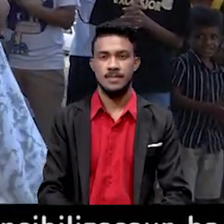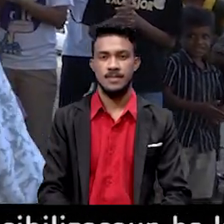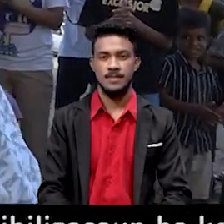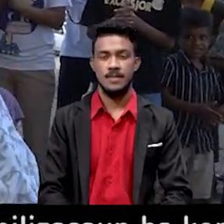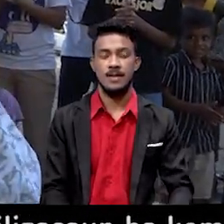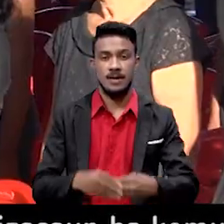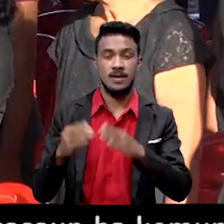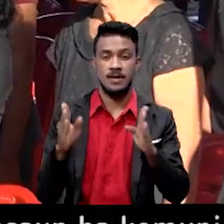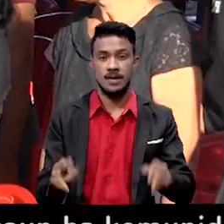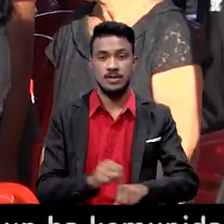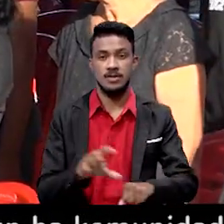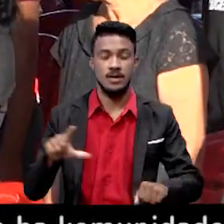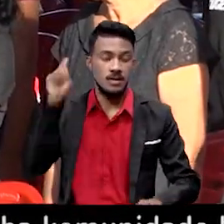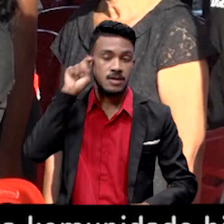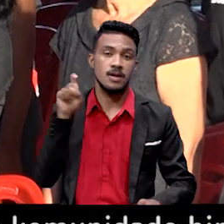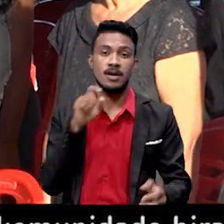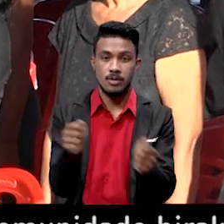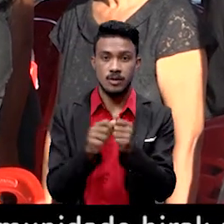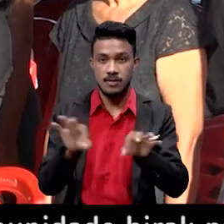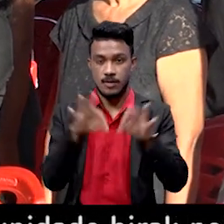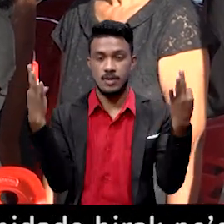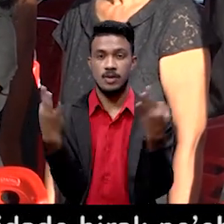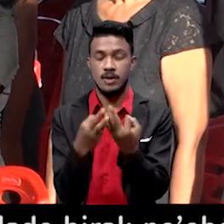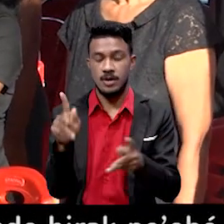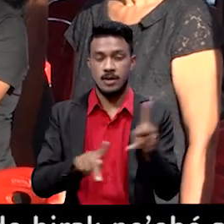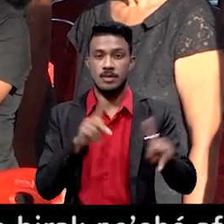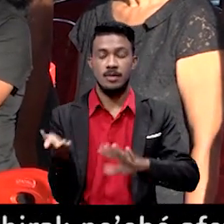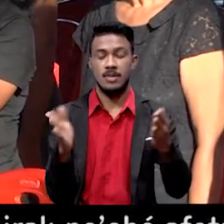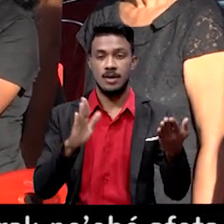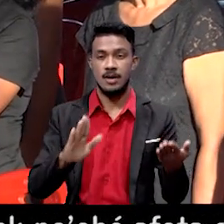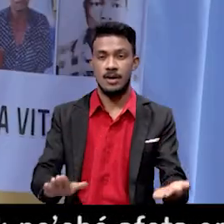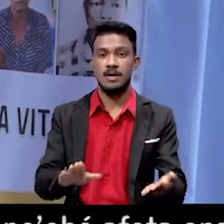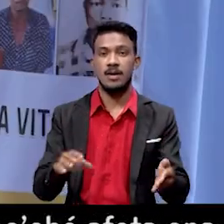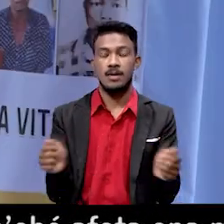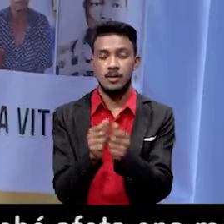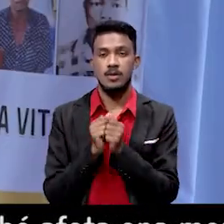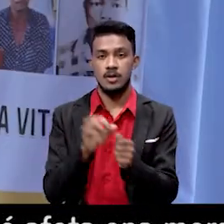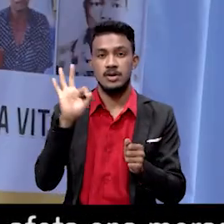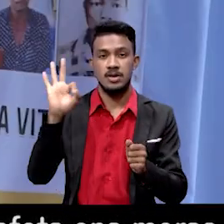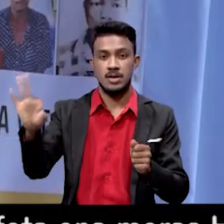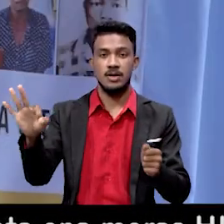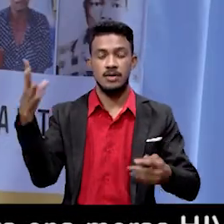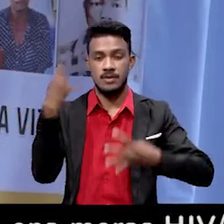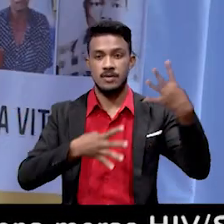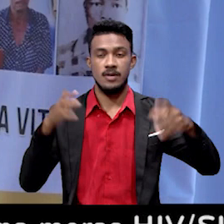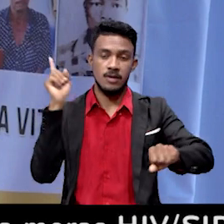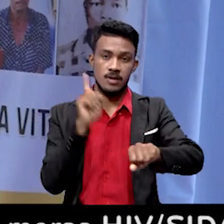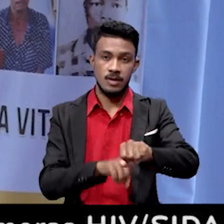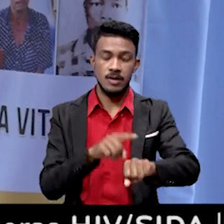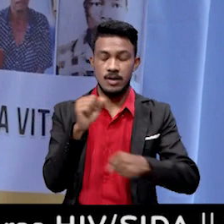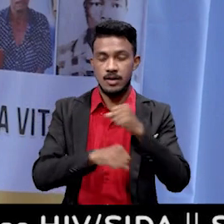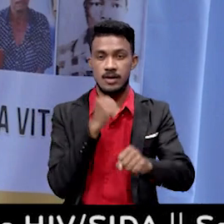Líder Nasional Kaira Lasanan Gusmaung hamutu ko familia saudo Zunensia nebe mate baukun rasikan ia tinang atusia sianulu resinsia